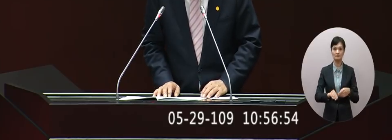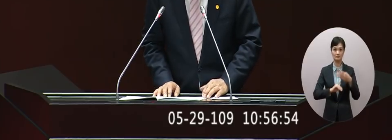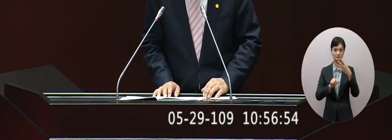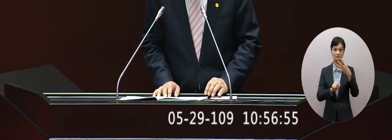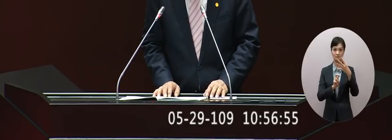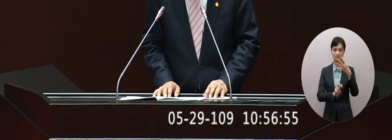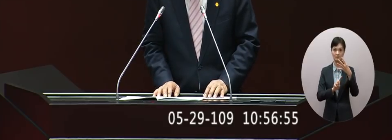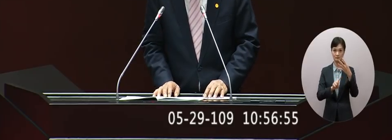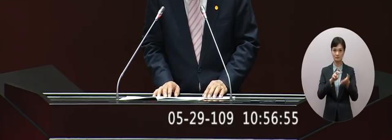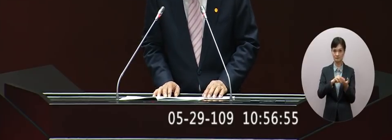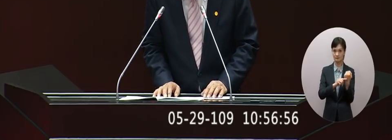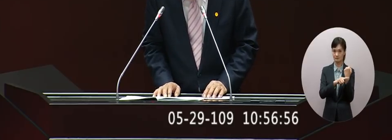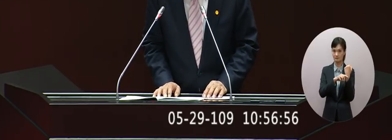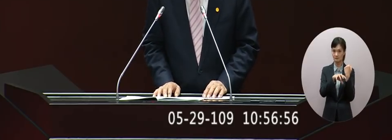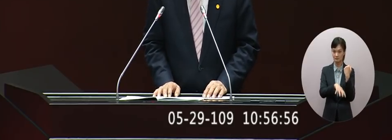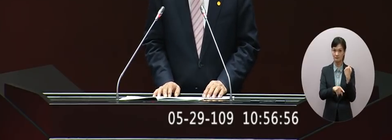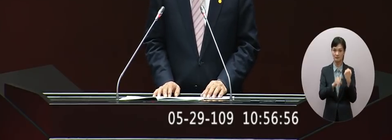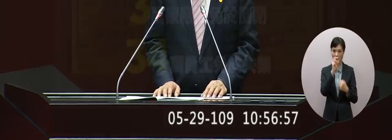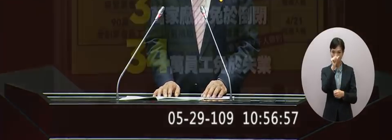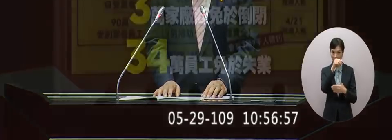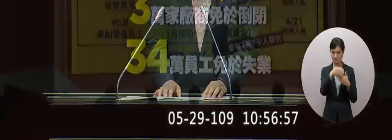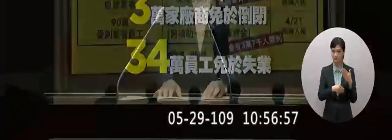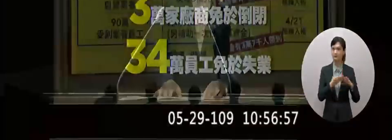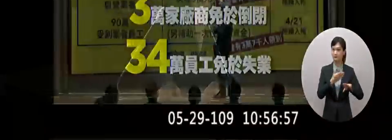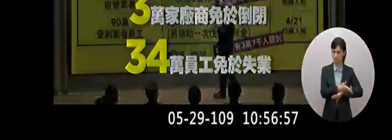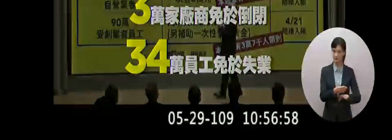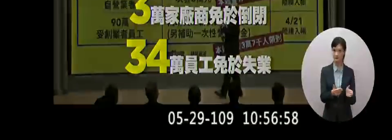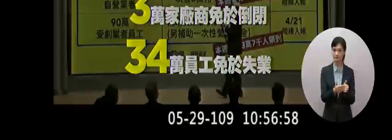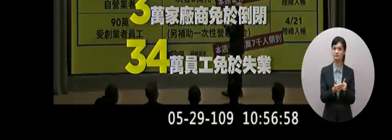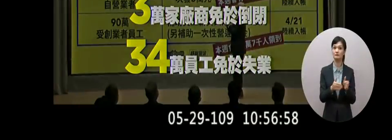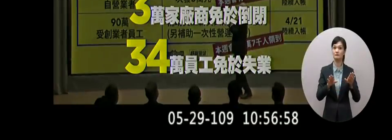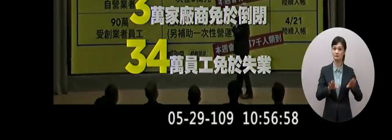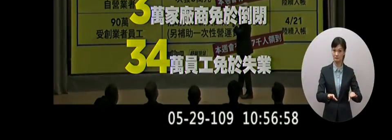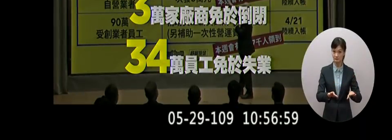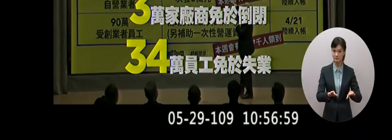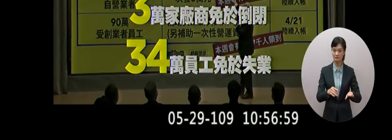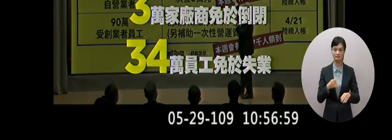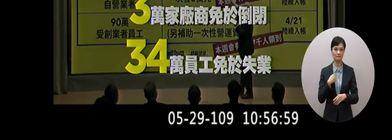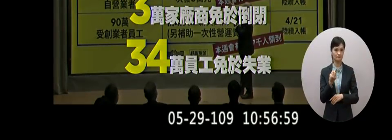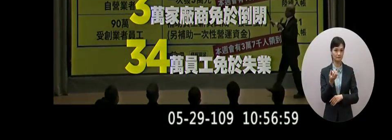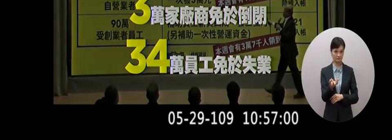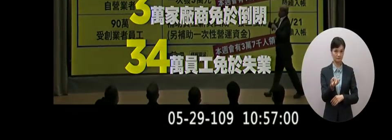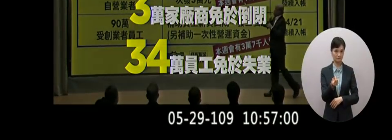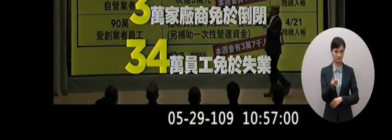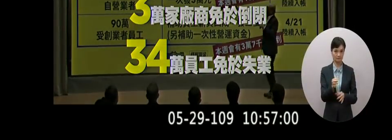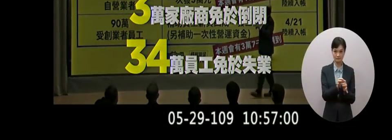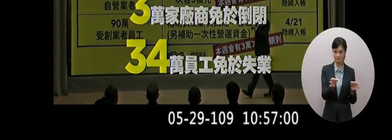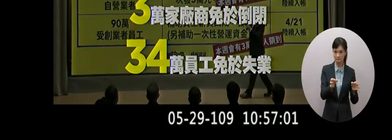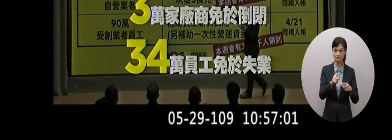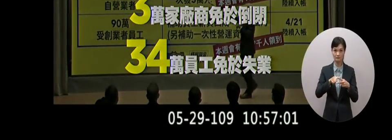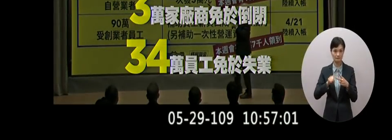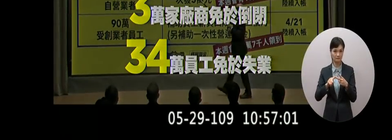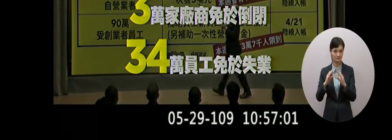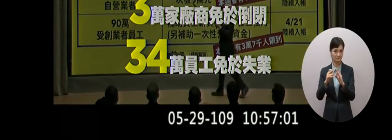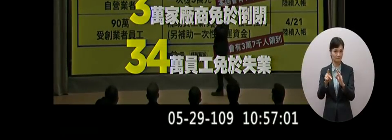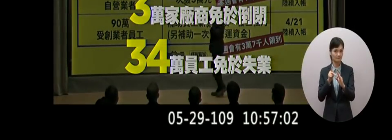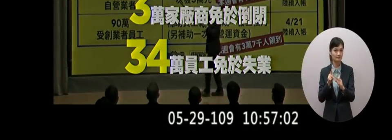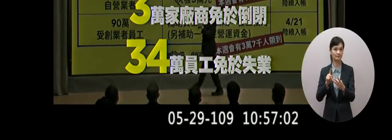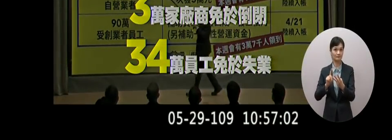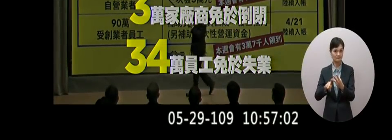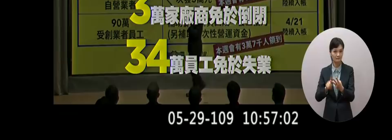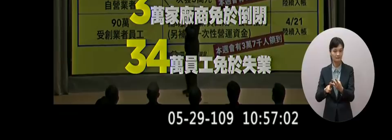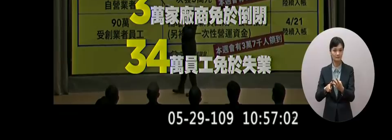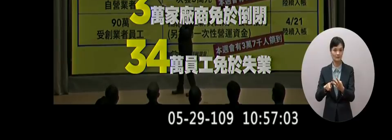别条例修正案通过迄今，我们用发现金、助贷款、减负